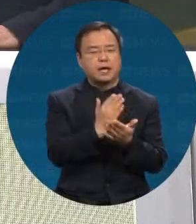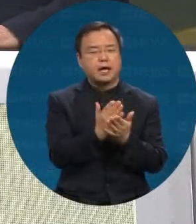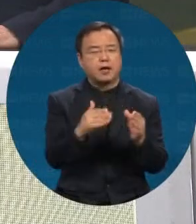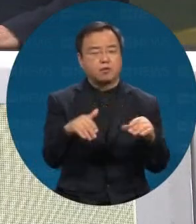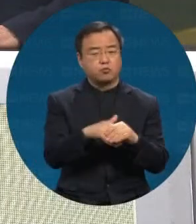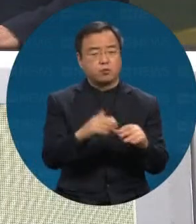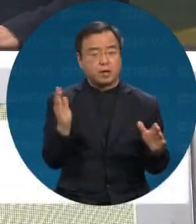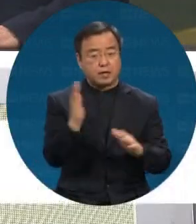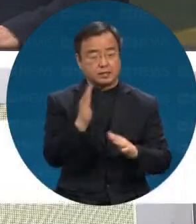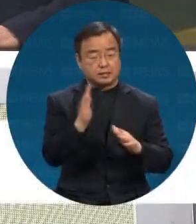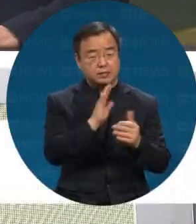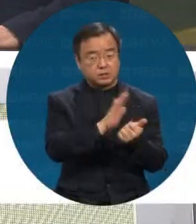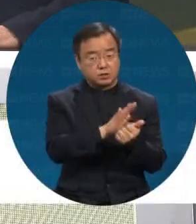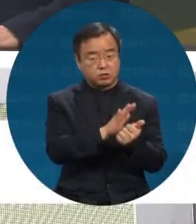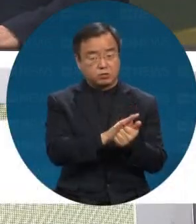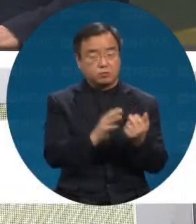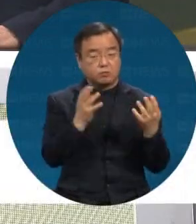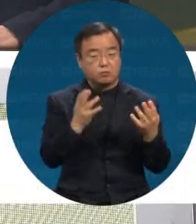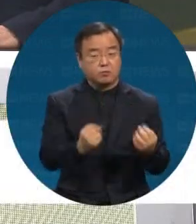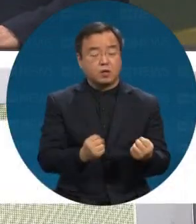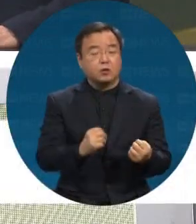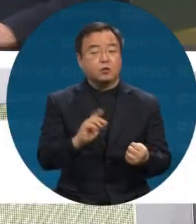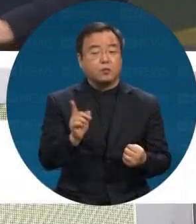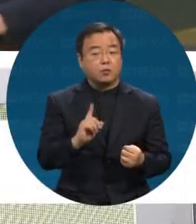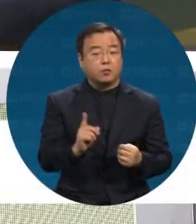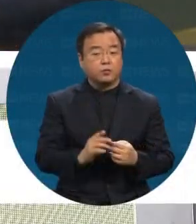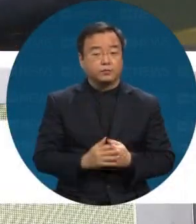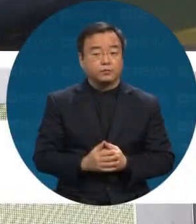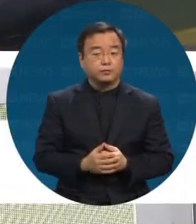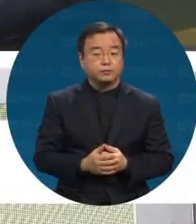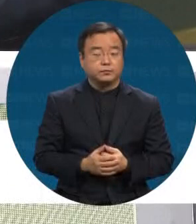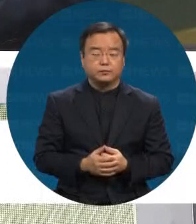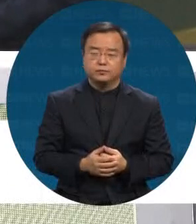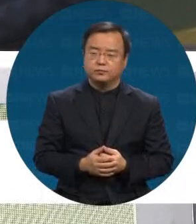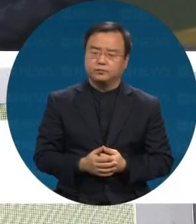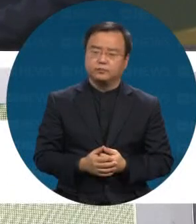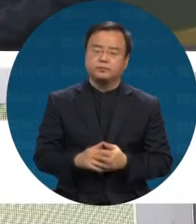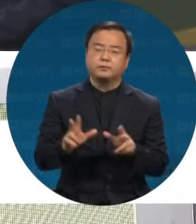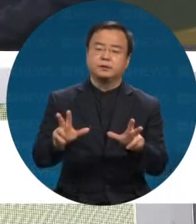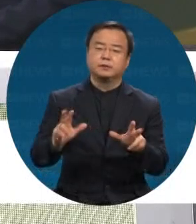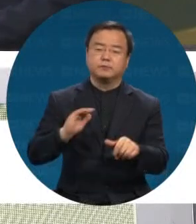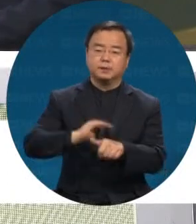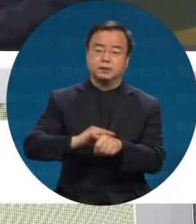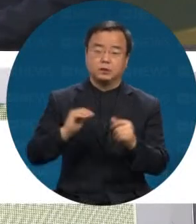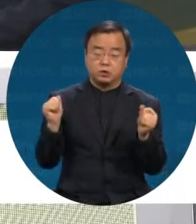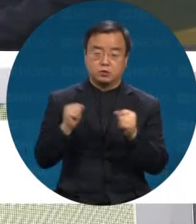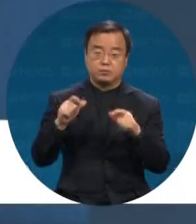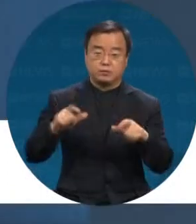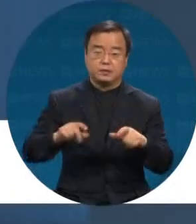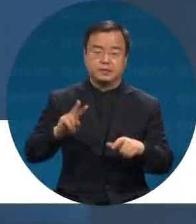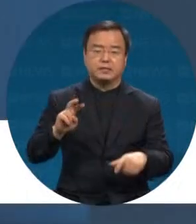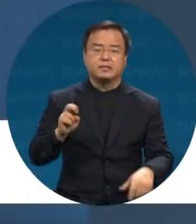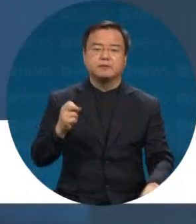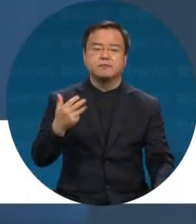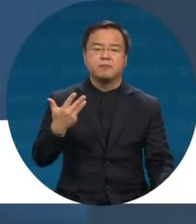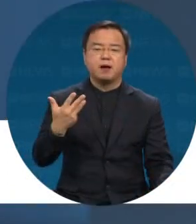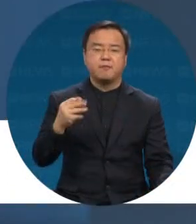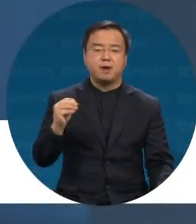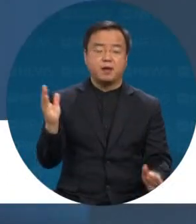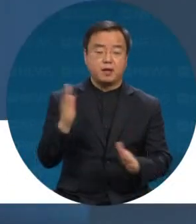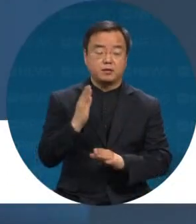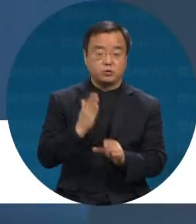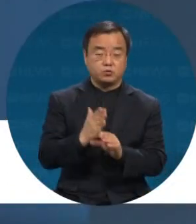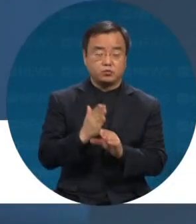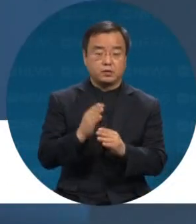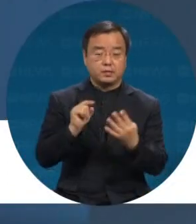대한 지원 정책이 아주 많다고 들었습니다 어떤 것들이 있을까요 지금 경북에 28만 명의 학생 중에서 한